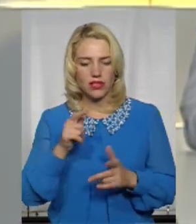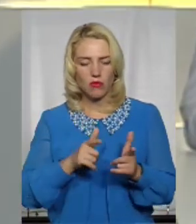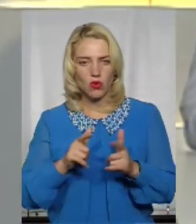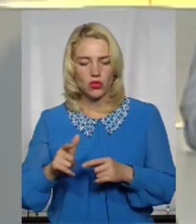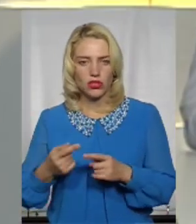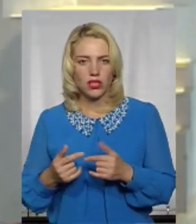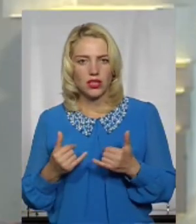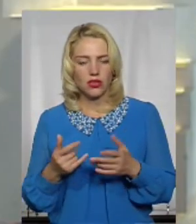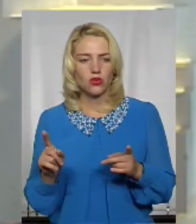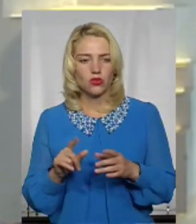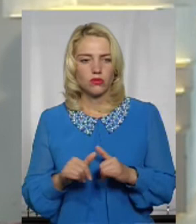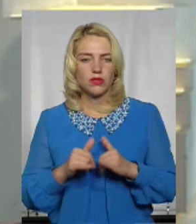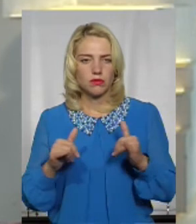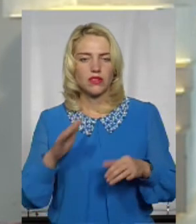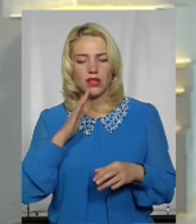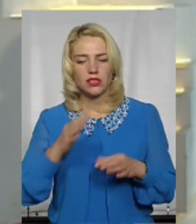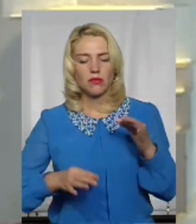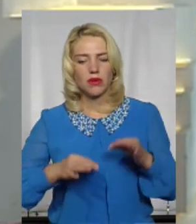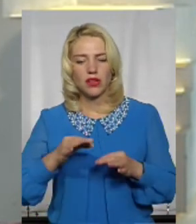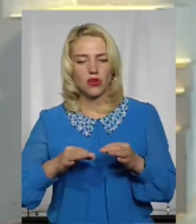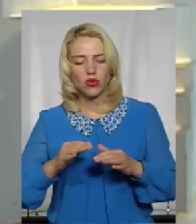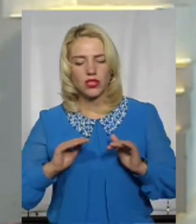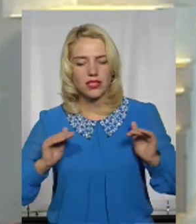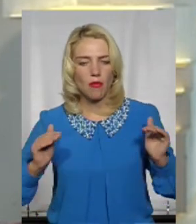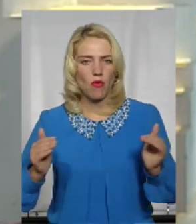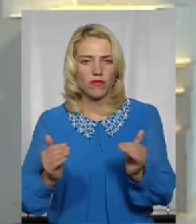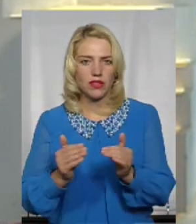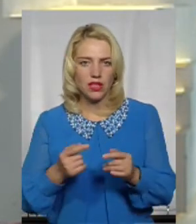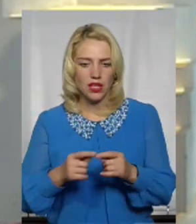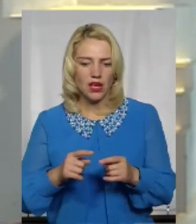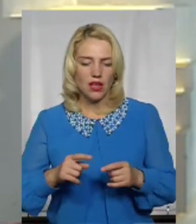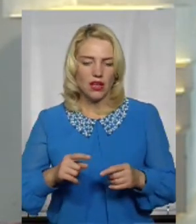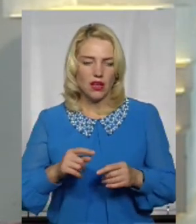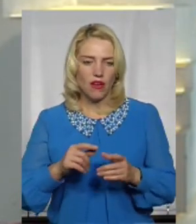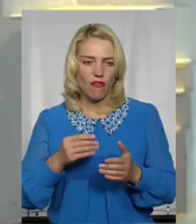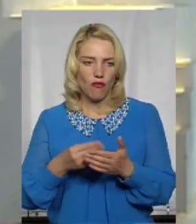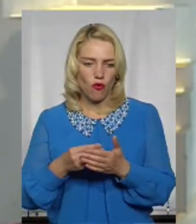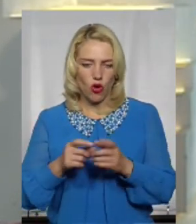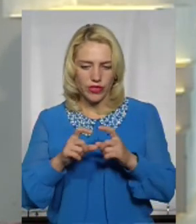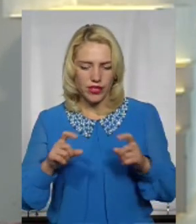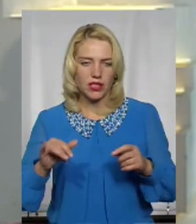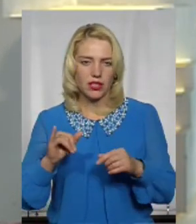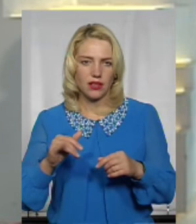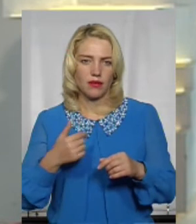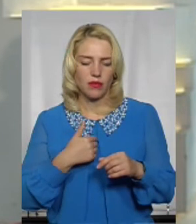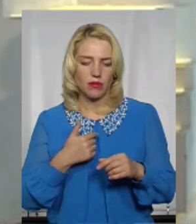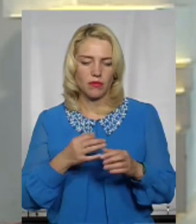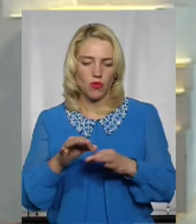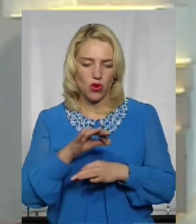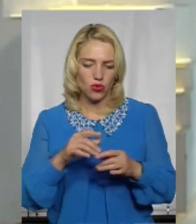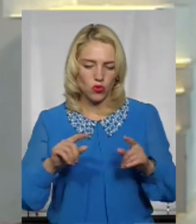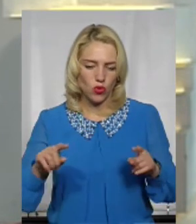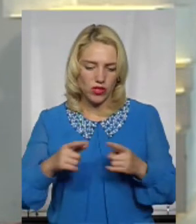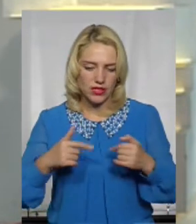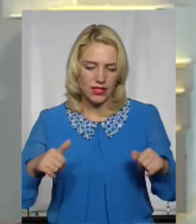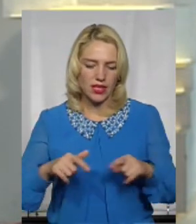погодження для того, щоб ще збільшити наш природозаповідний фонд. І звісно, що ми вже будемо іти відразу, йдемо до створення, відразу проєкт організації,